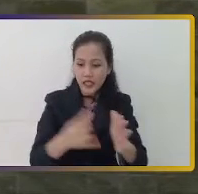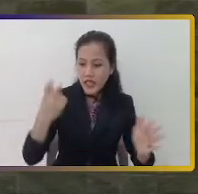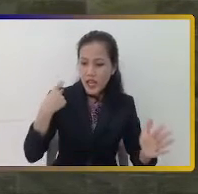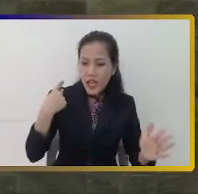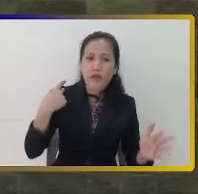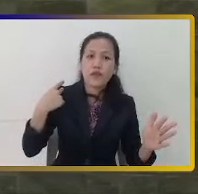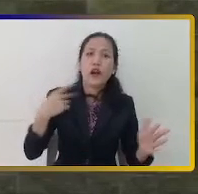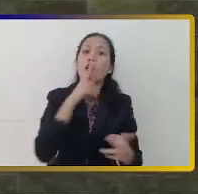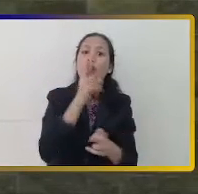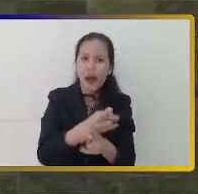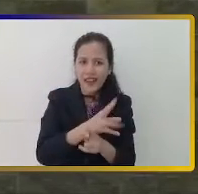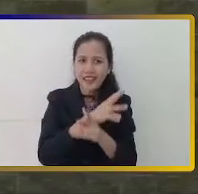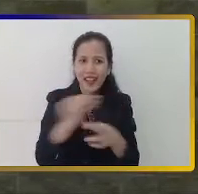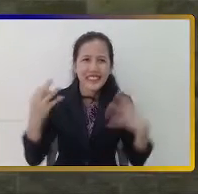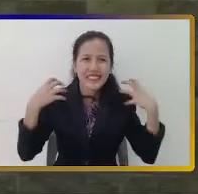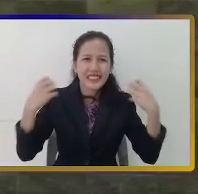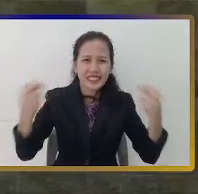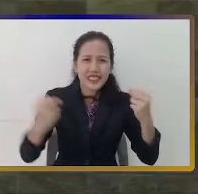katuruan.